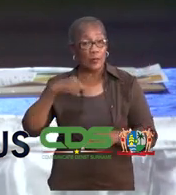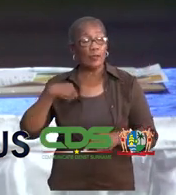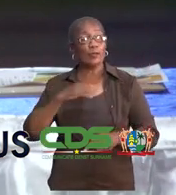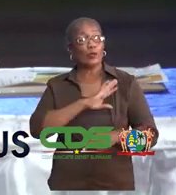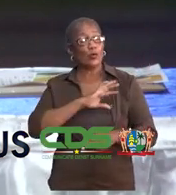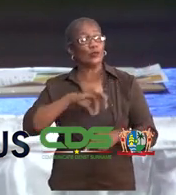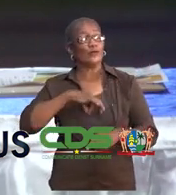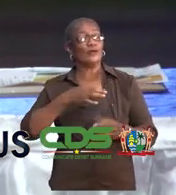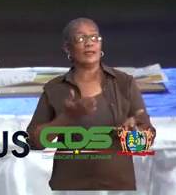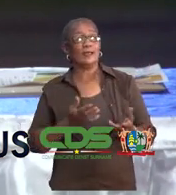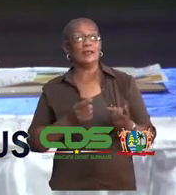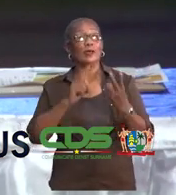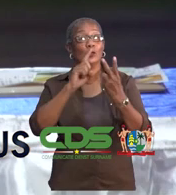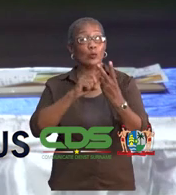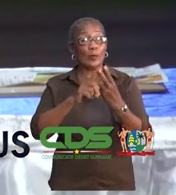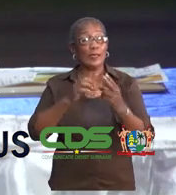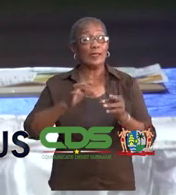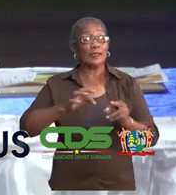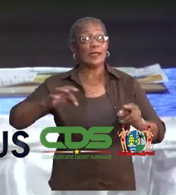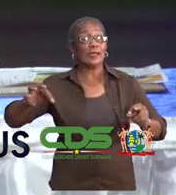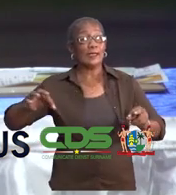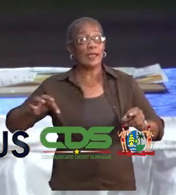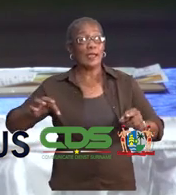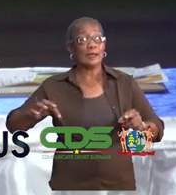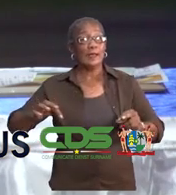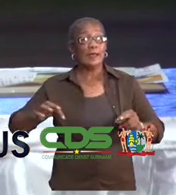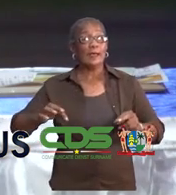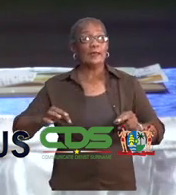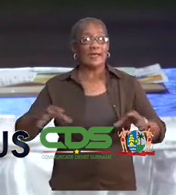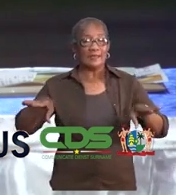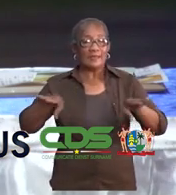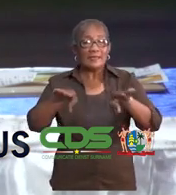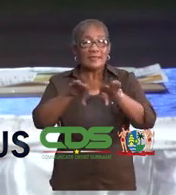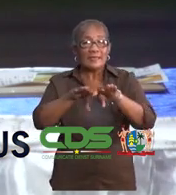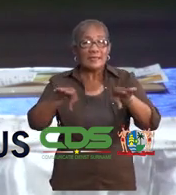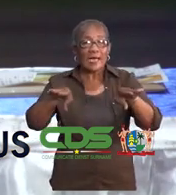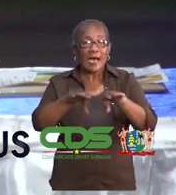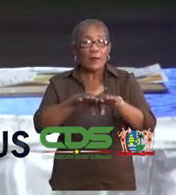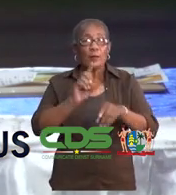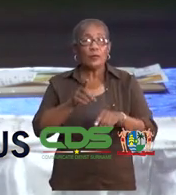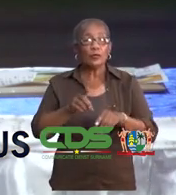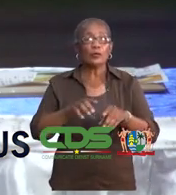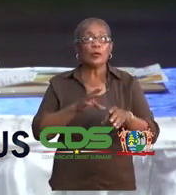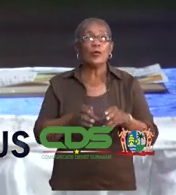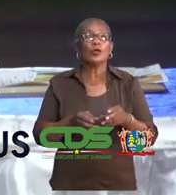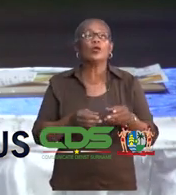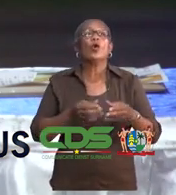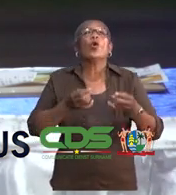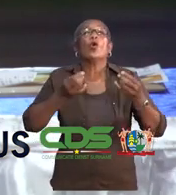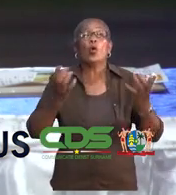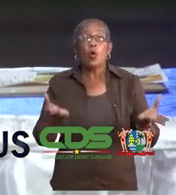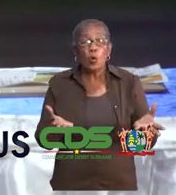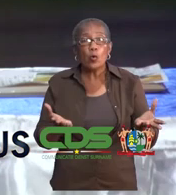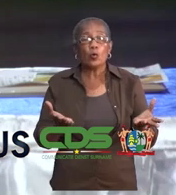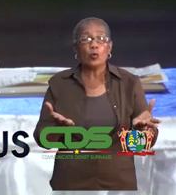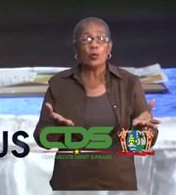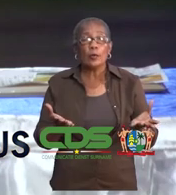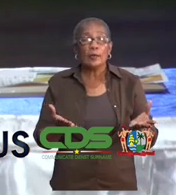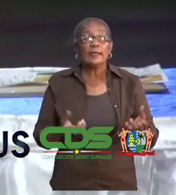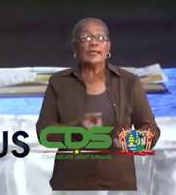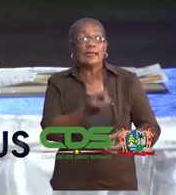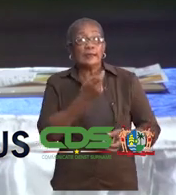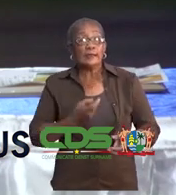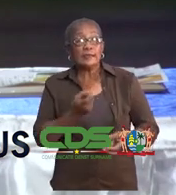over. Het tweede traject, dat simultaan moet gebeuren, is hoe interesseer je het internationale